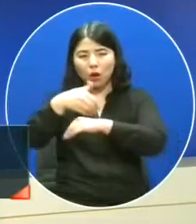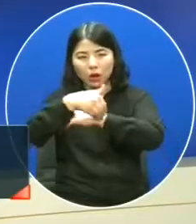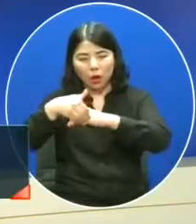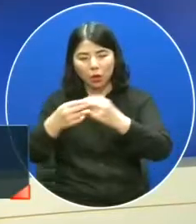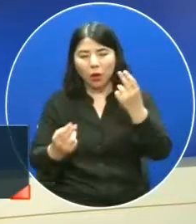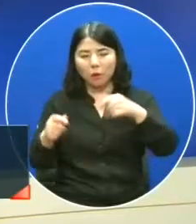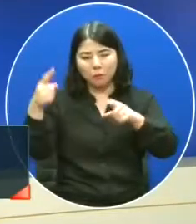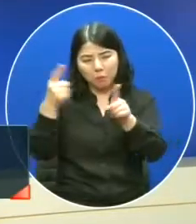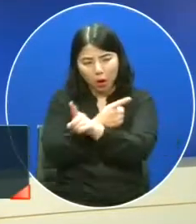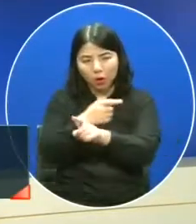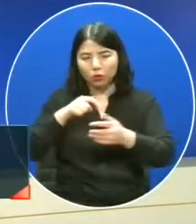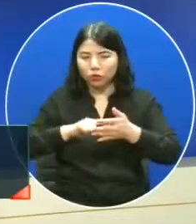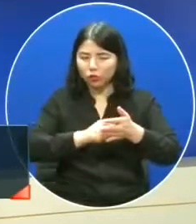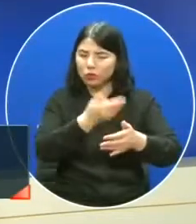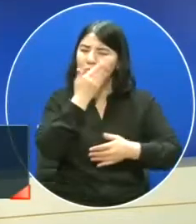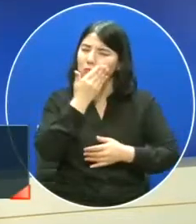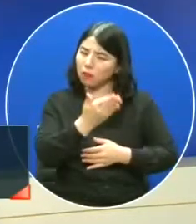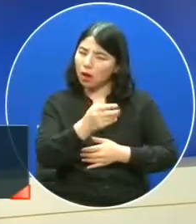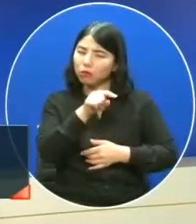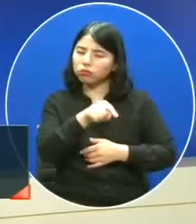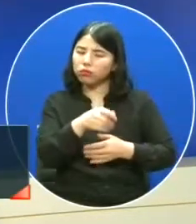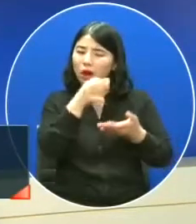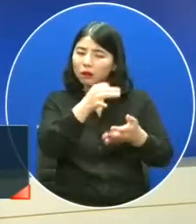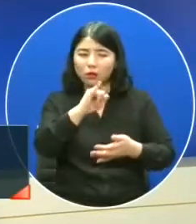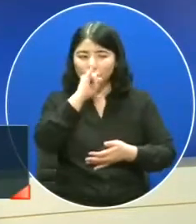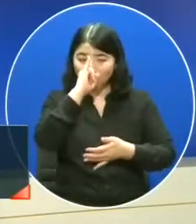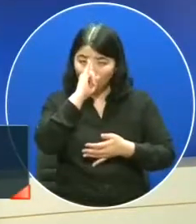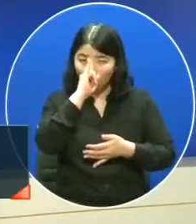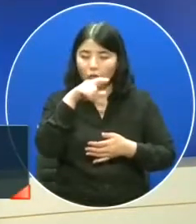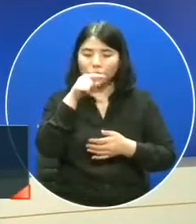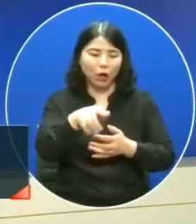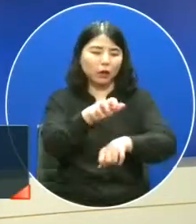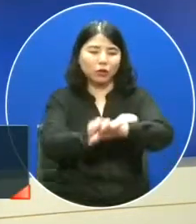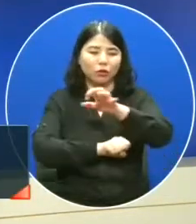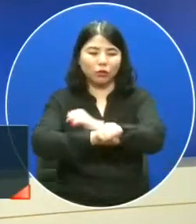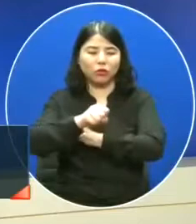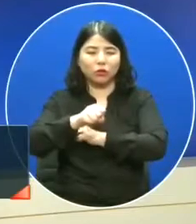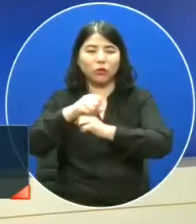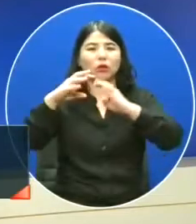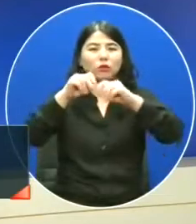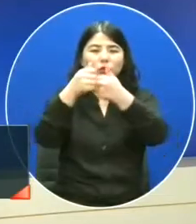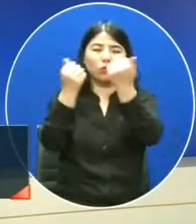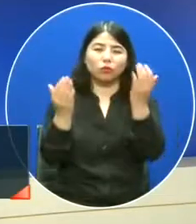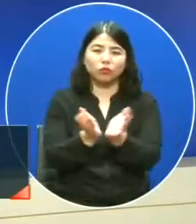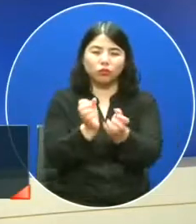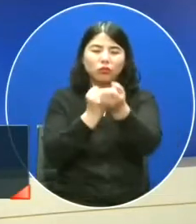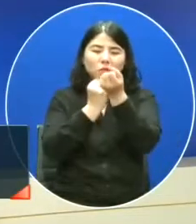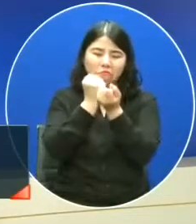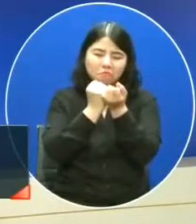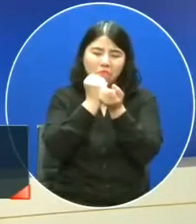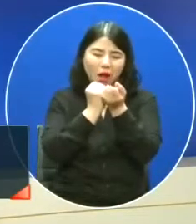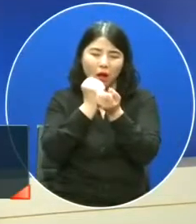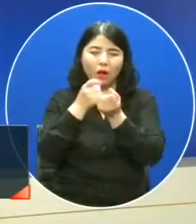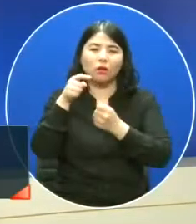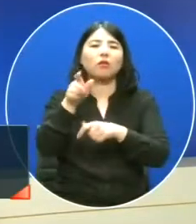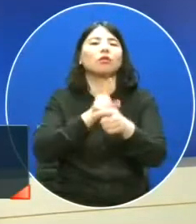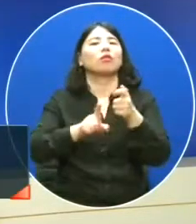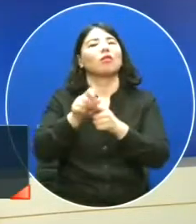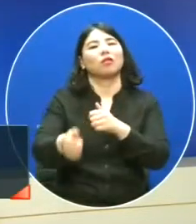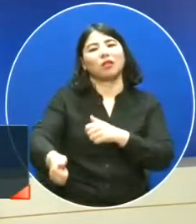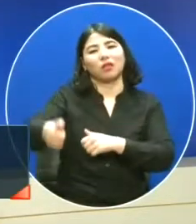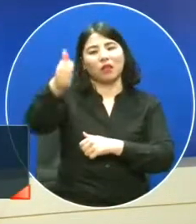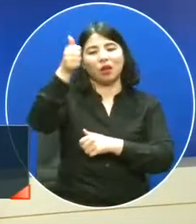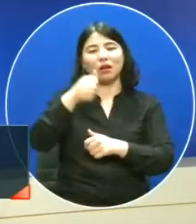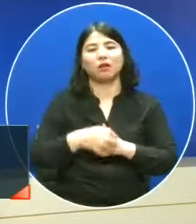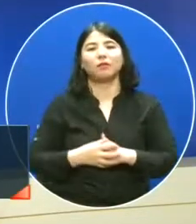사업계획을 변경해서라도 추진할 가치가 있는 문화사업이라면 적극적으로 국토부를 설득하도록 촉구하는 것이